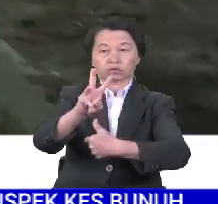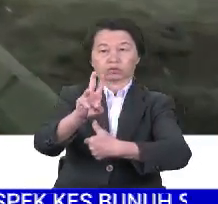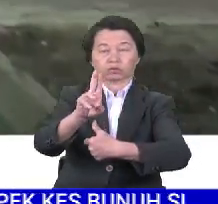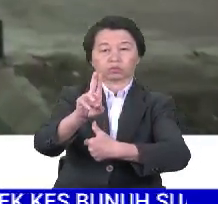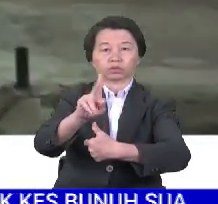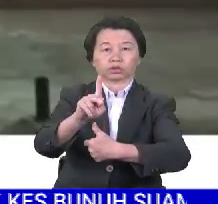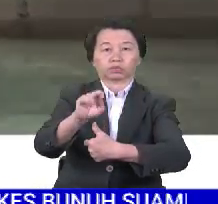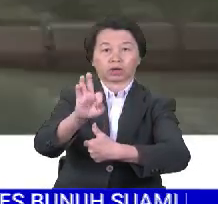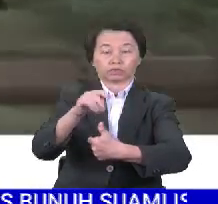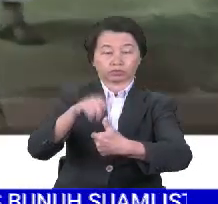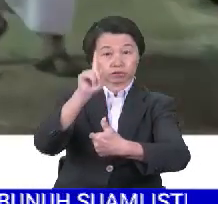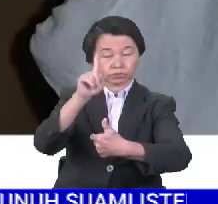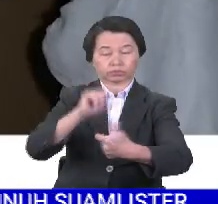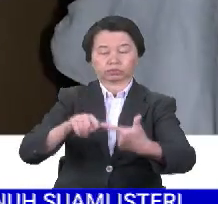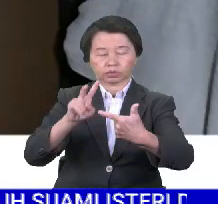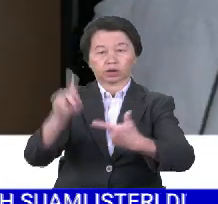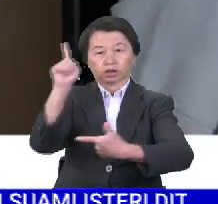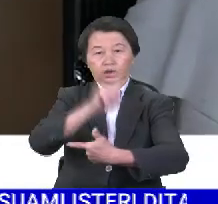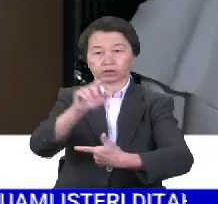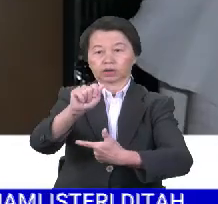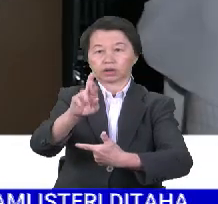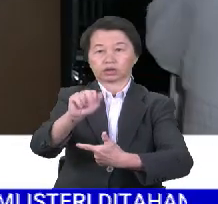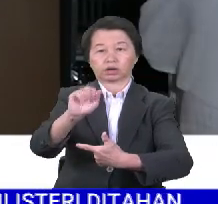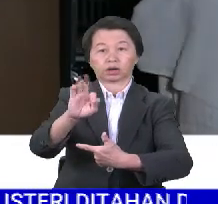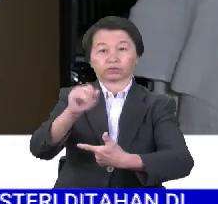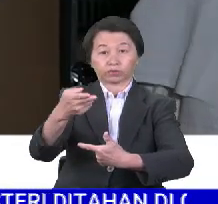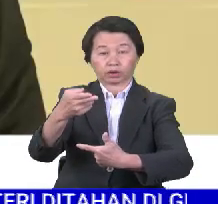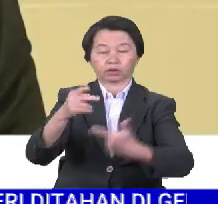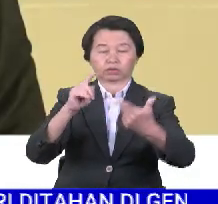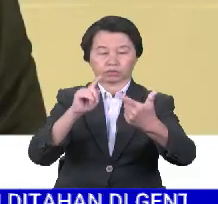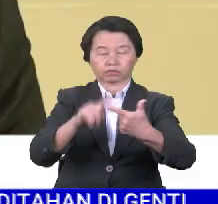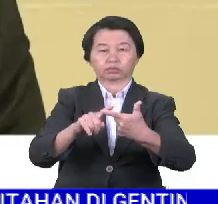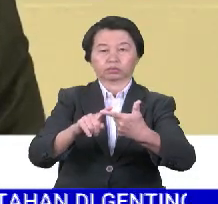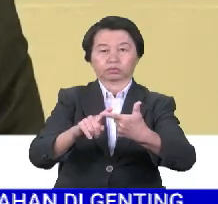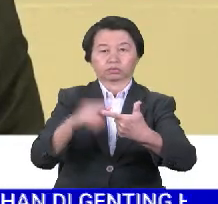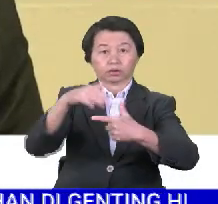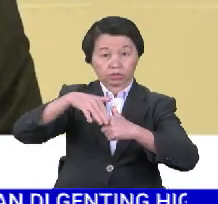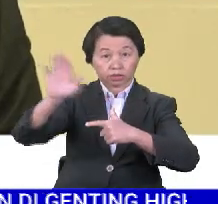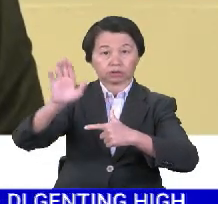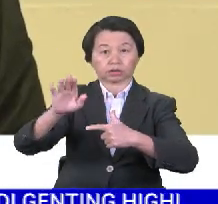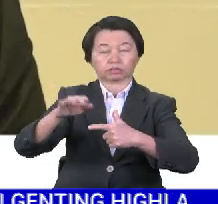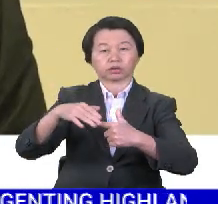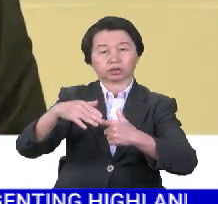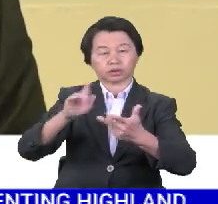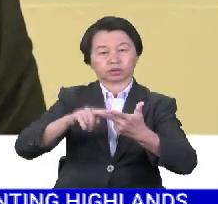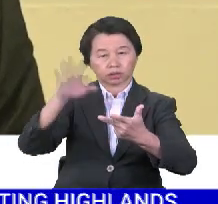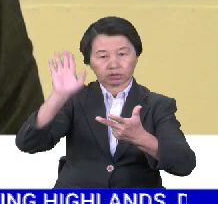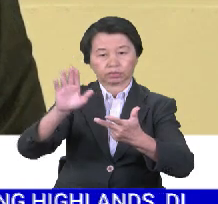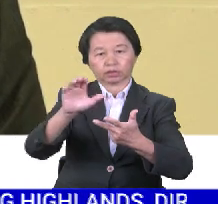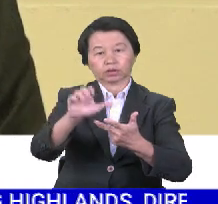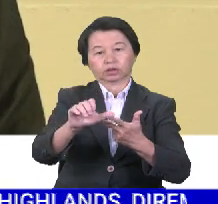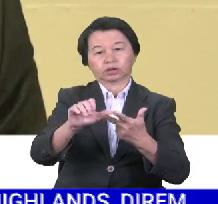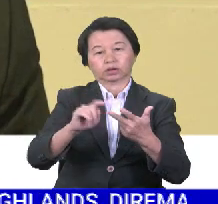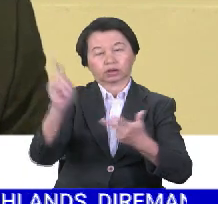itu sendiri, dan yang keduanya hari Arafah itu, yang keduanya adalah kelebihan Sayyidul